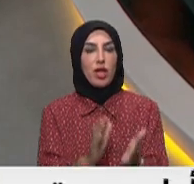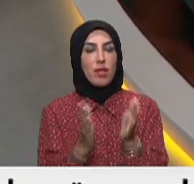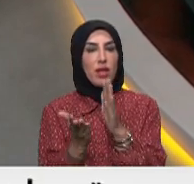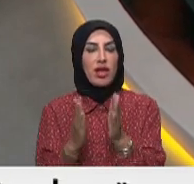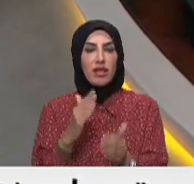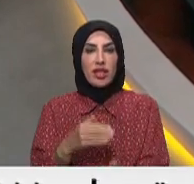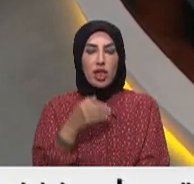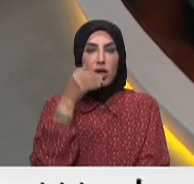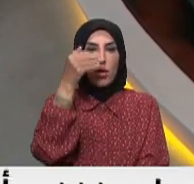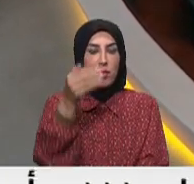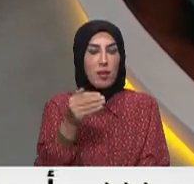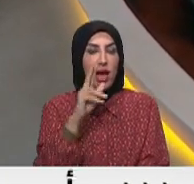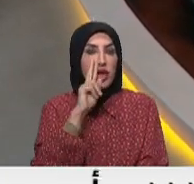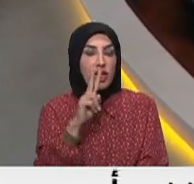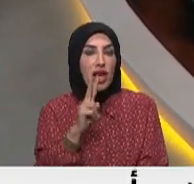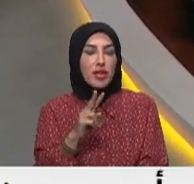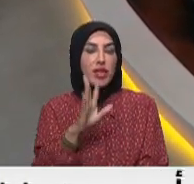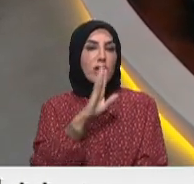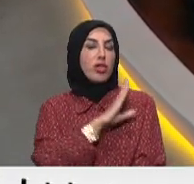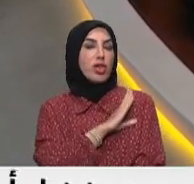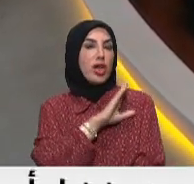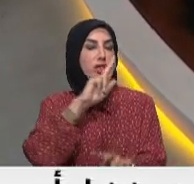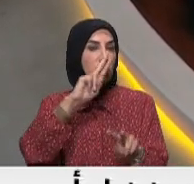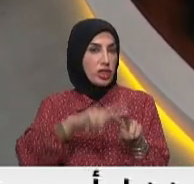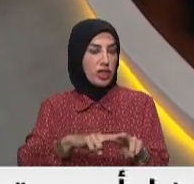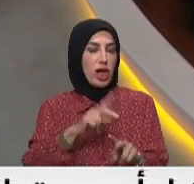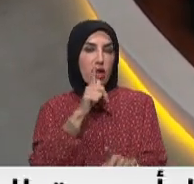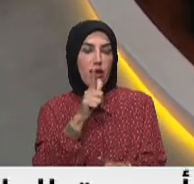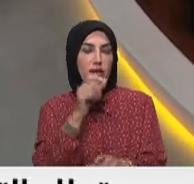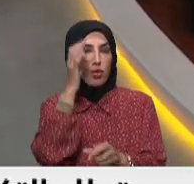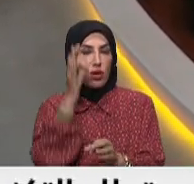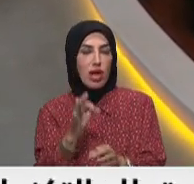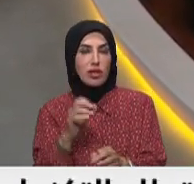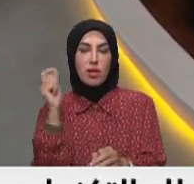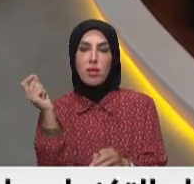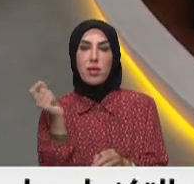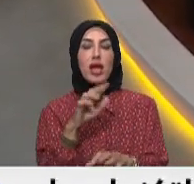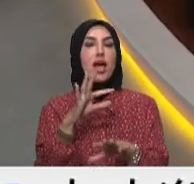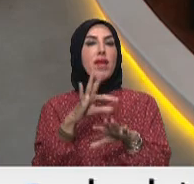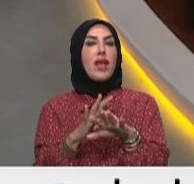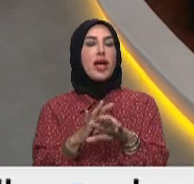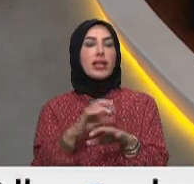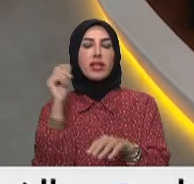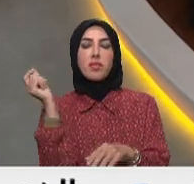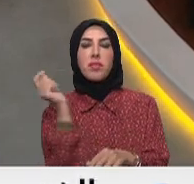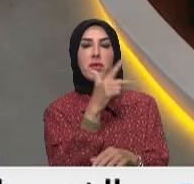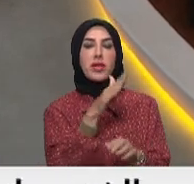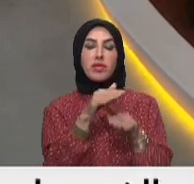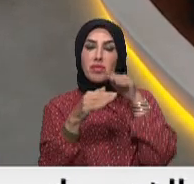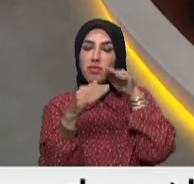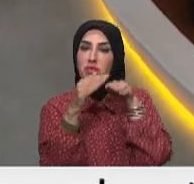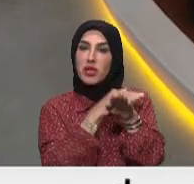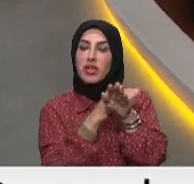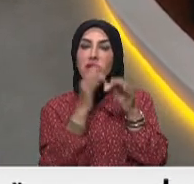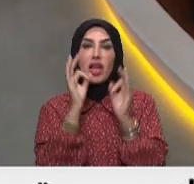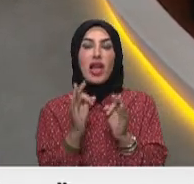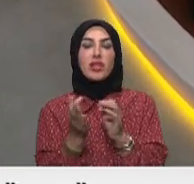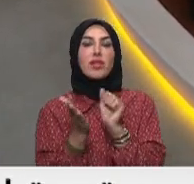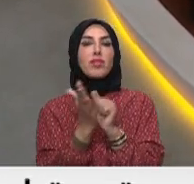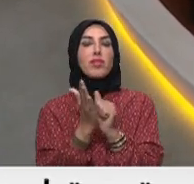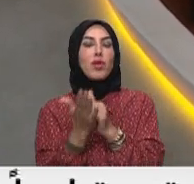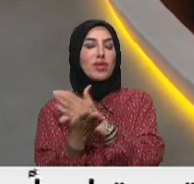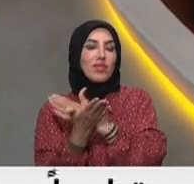أمر الإخلاء الإسرائيلية الجديدة في بعلبك كما ذكرتيها، ماذا عن مأساة النازحين؟ إذن